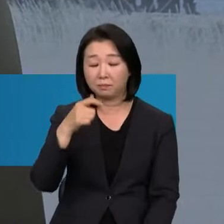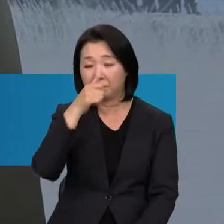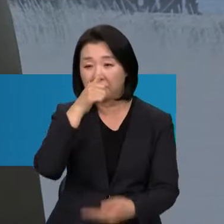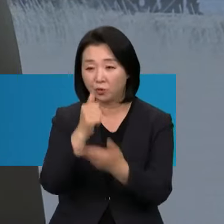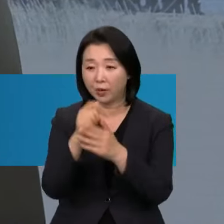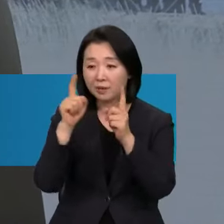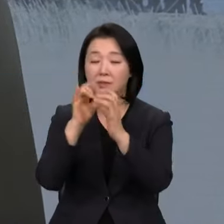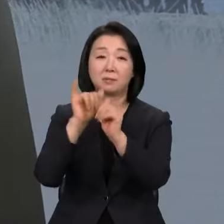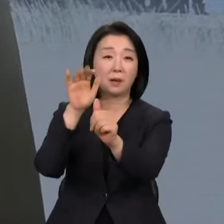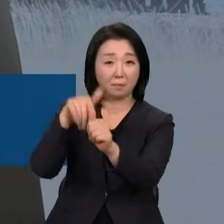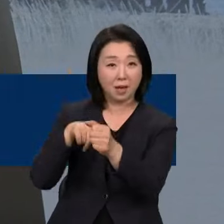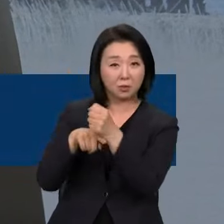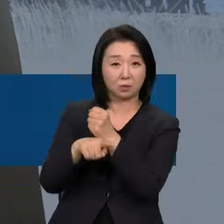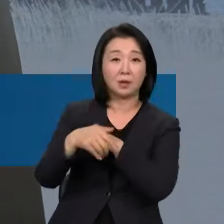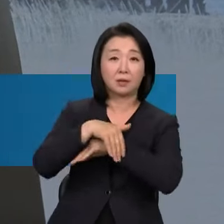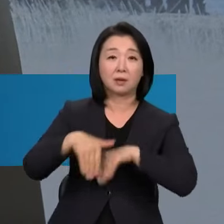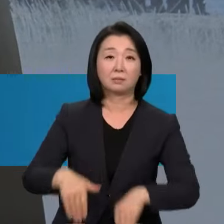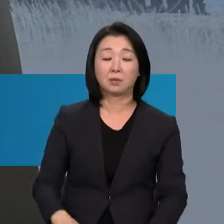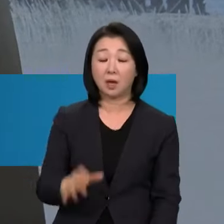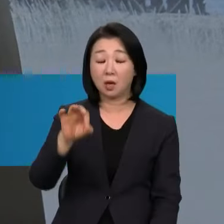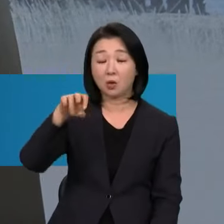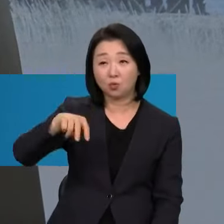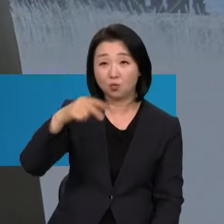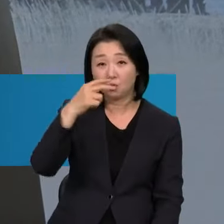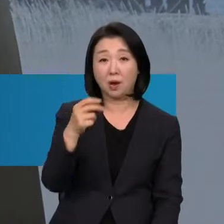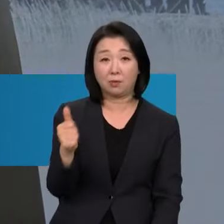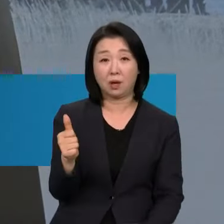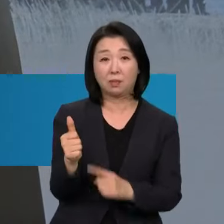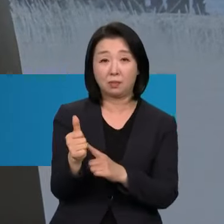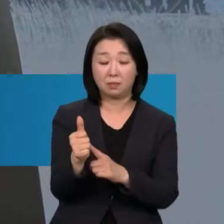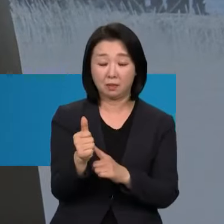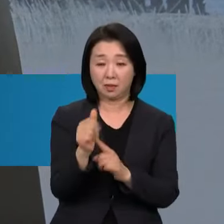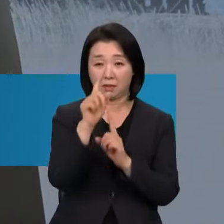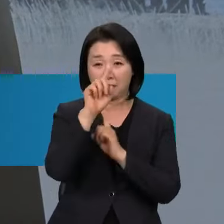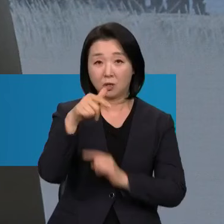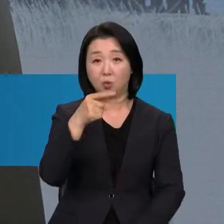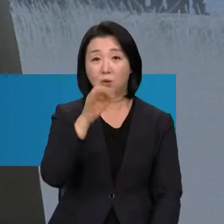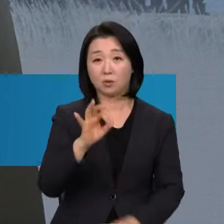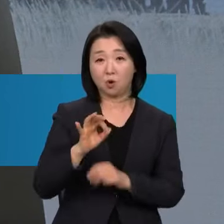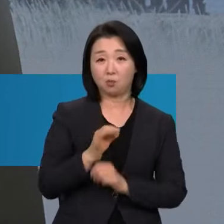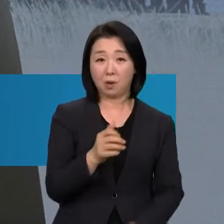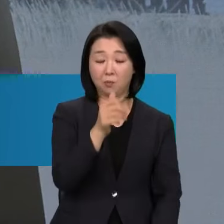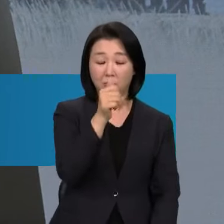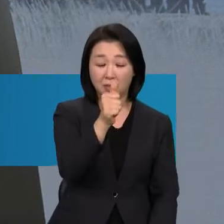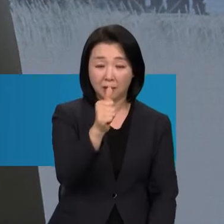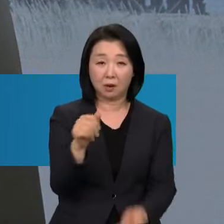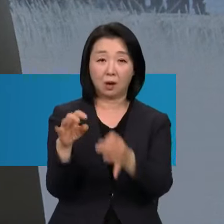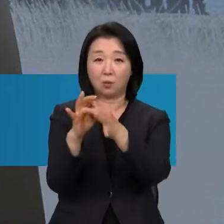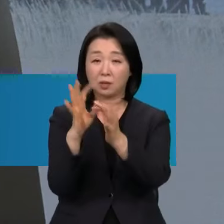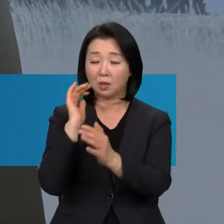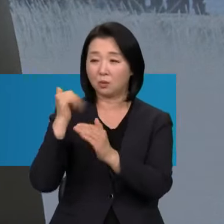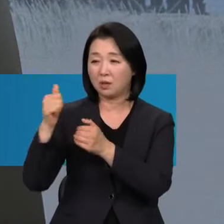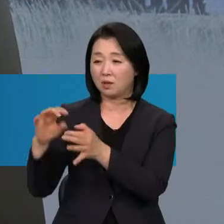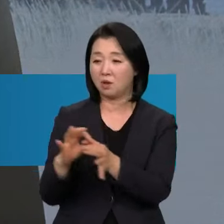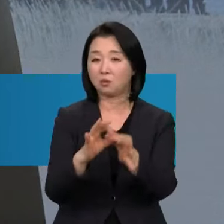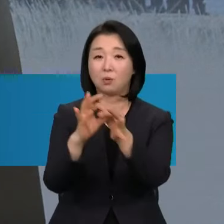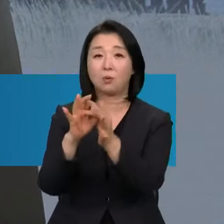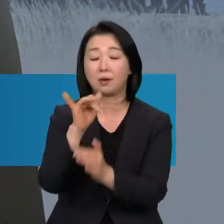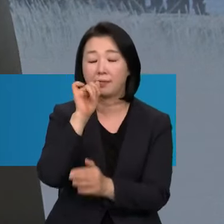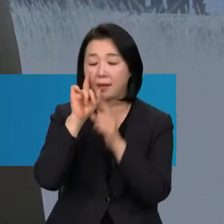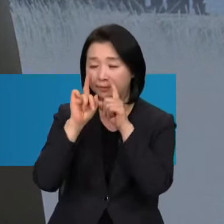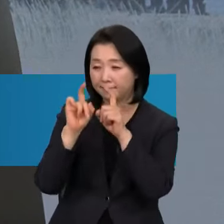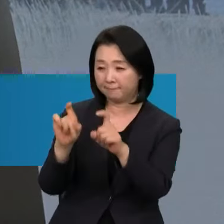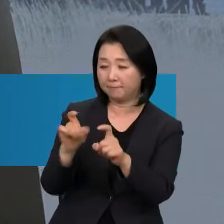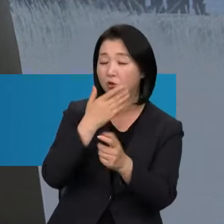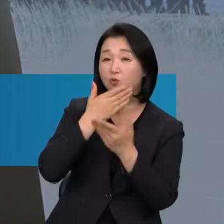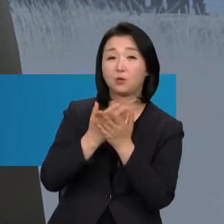겁니다 아 특히 관리관은 이종섭 당시 국방부장관의 직속으로 대통 과 연결고리를 한 걸로 의심되는